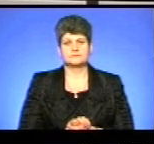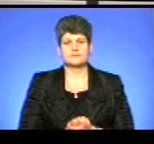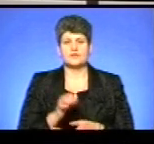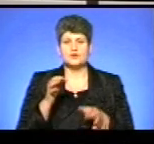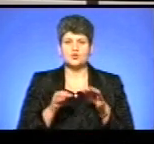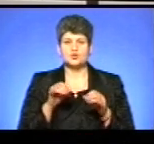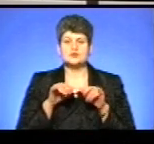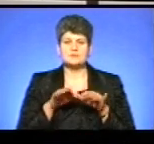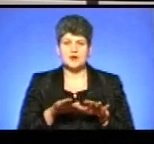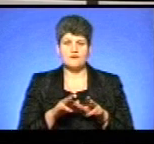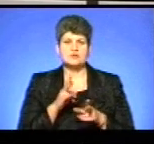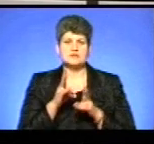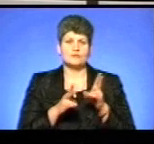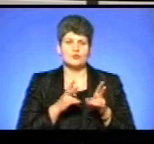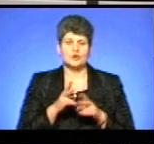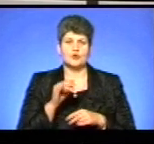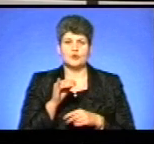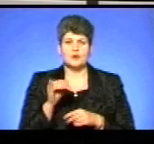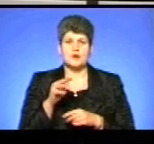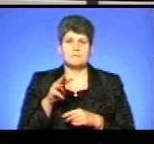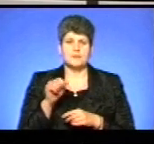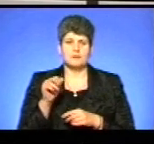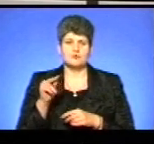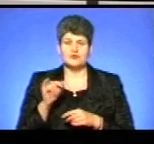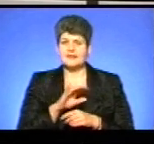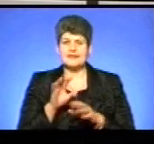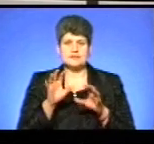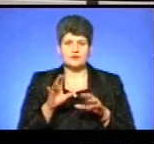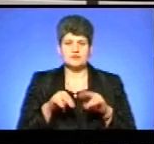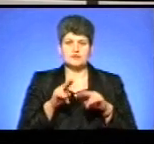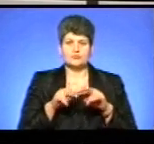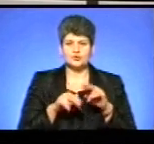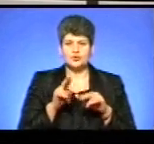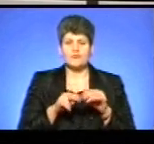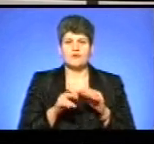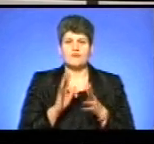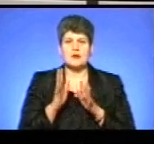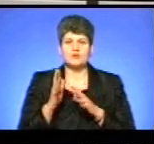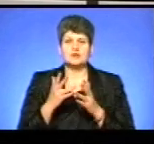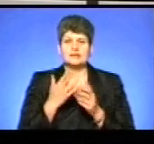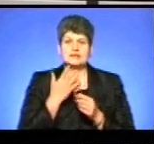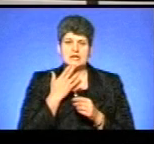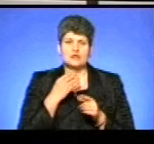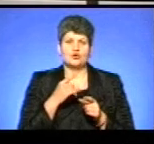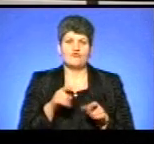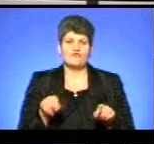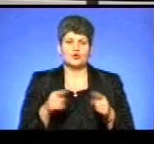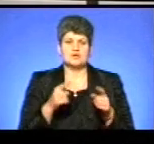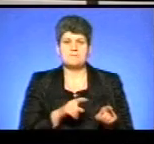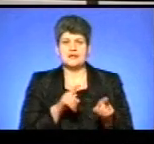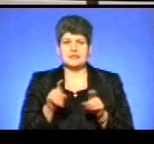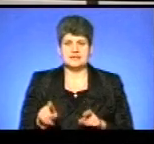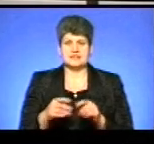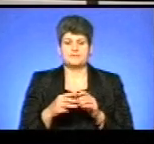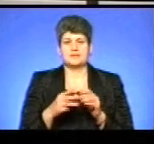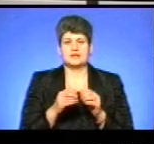Суд у справі за позовом Юлії Мамчак про визнання незаконною забудову у парку Національного відродження перенесли на 10 годину 18